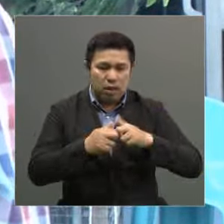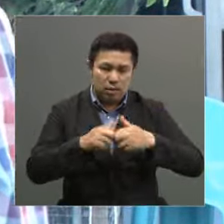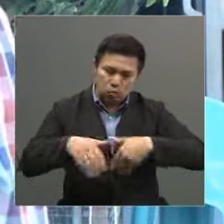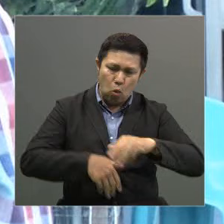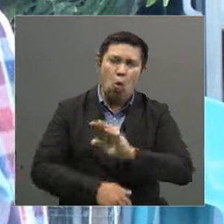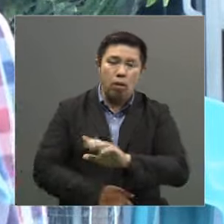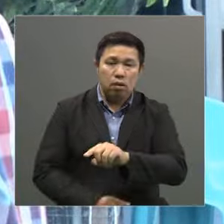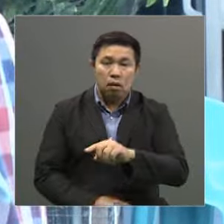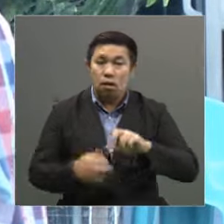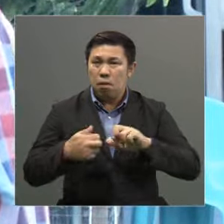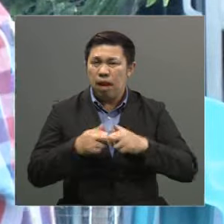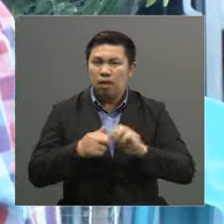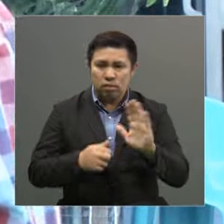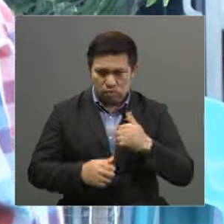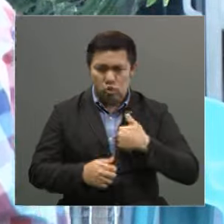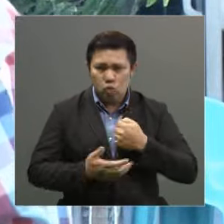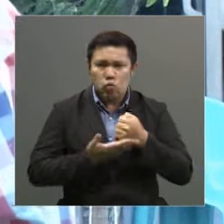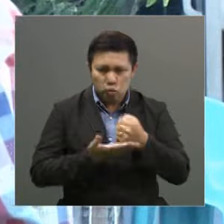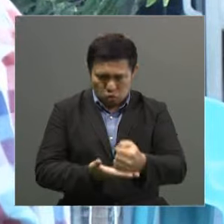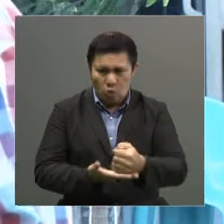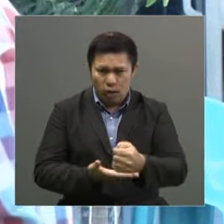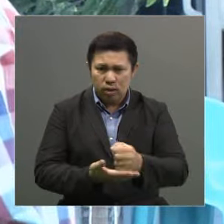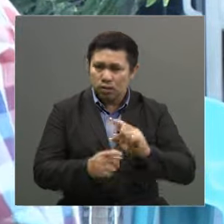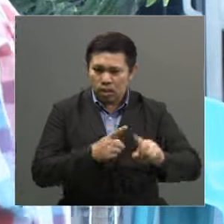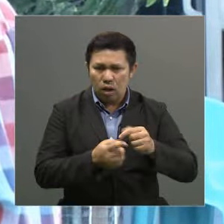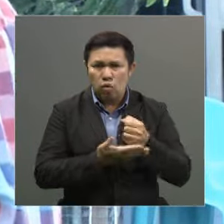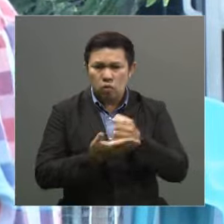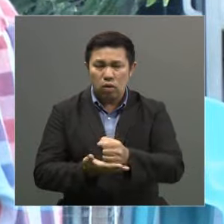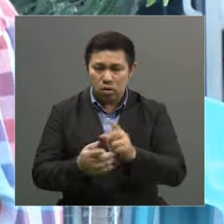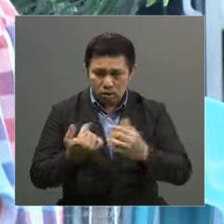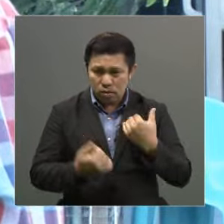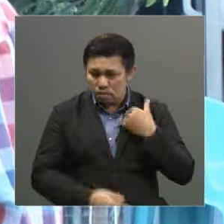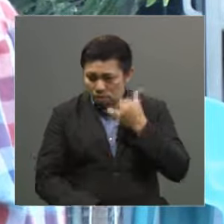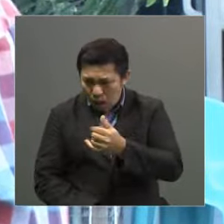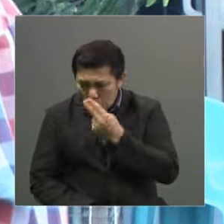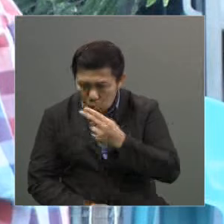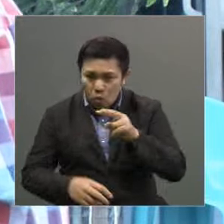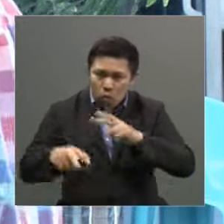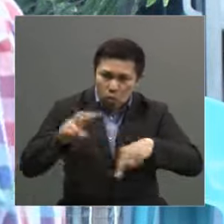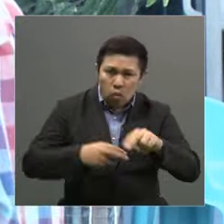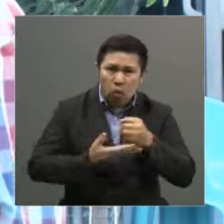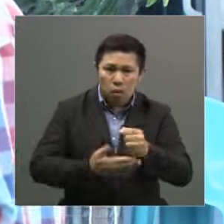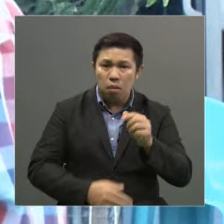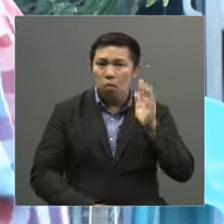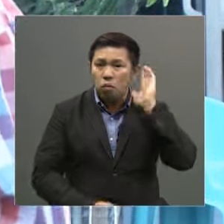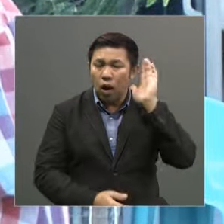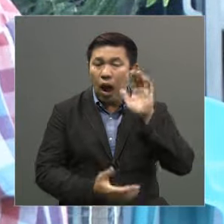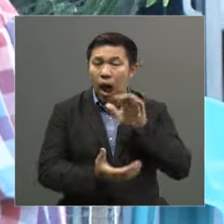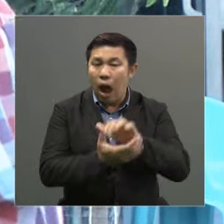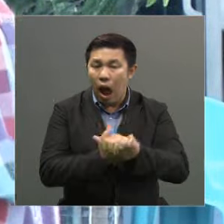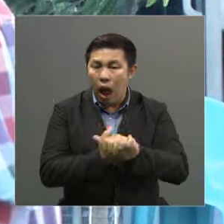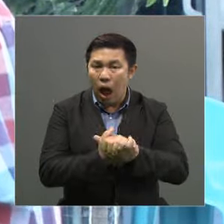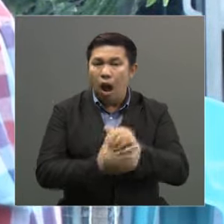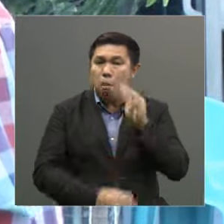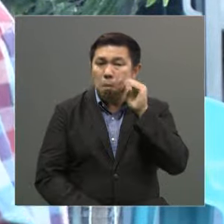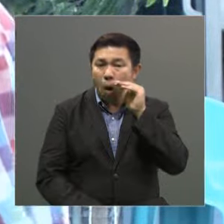คือถามว่าเป็นปัญหาไหมเราก็ยินดีที่จะช่วยทุกอย่างอะพอเนี้ยเราเข้ามาปุ๊บเนี่ยคือตัวสามีเนาะตัวคุ